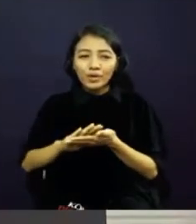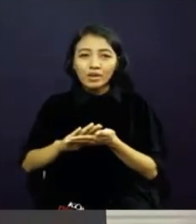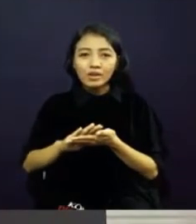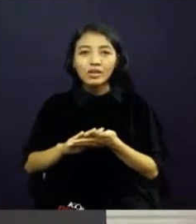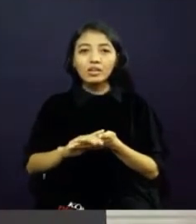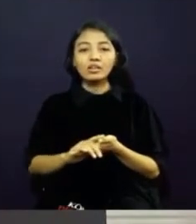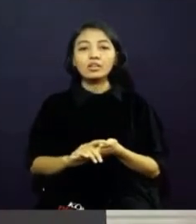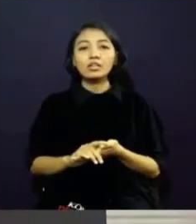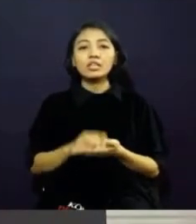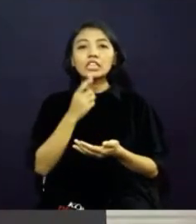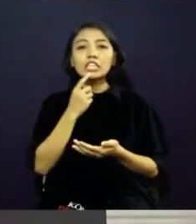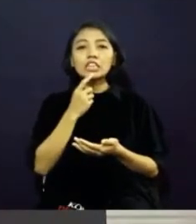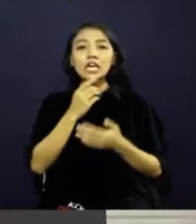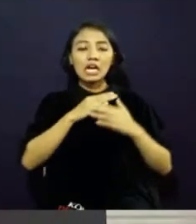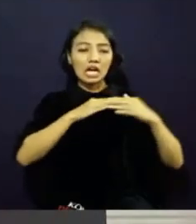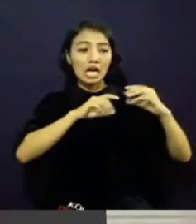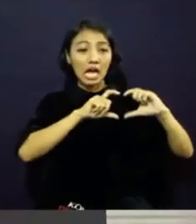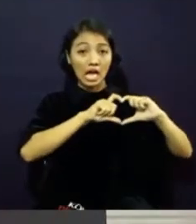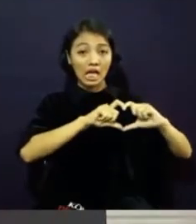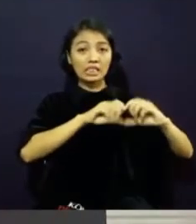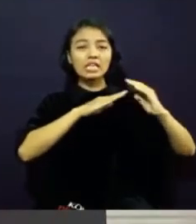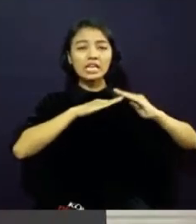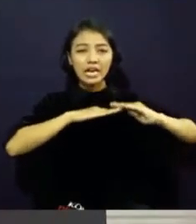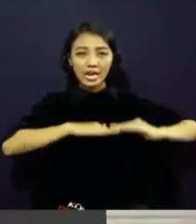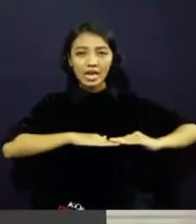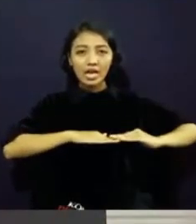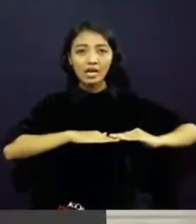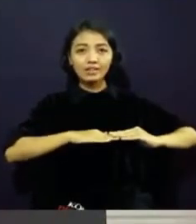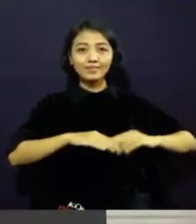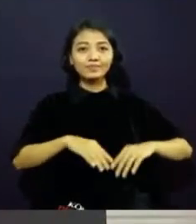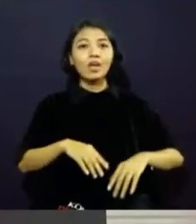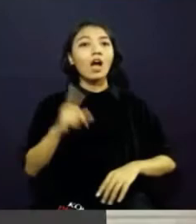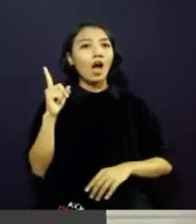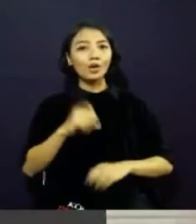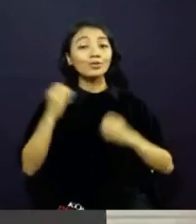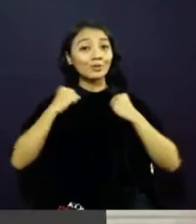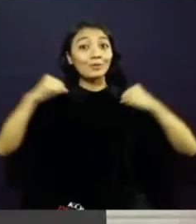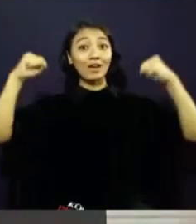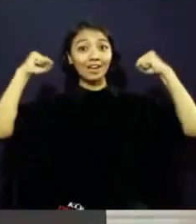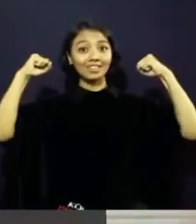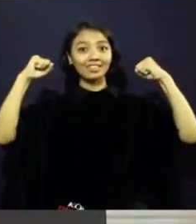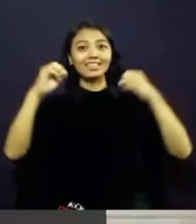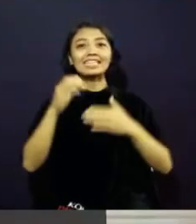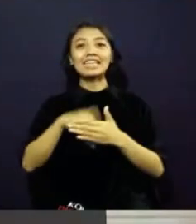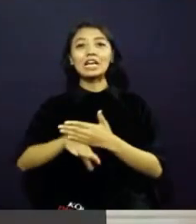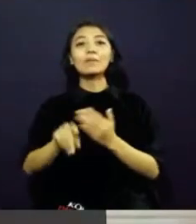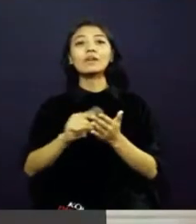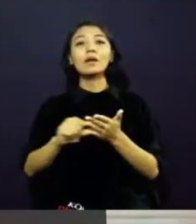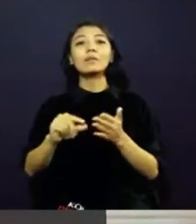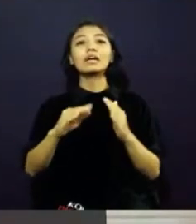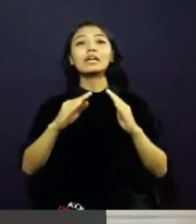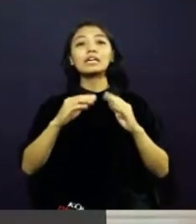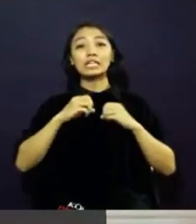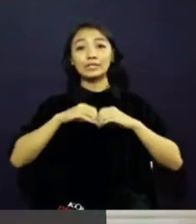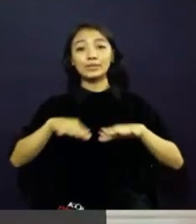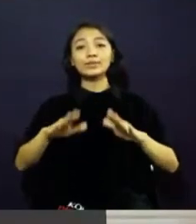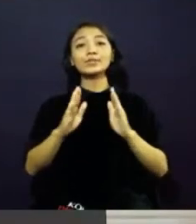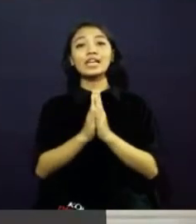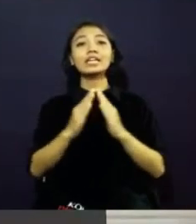mengajarkan kerendahan hati Hi Hari ini saya meminta kalian dalam nama Kristus dan gereja